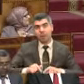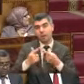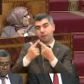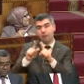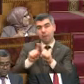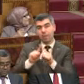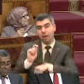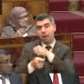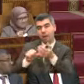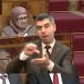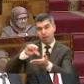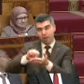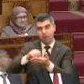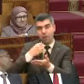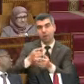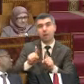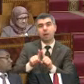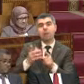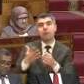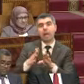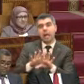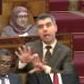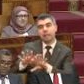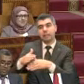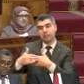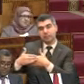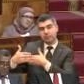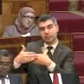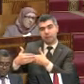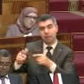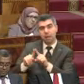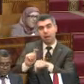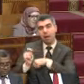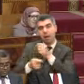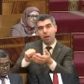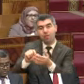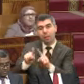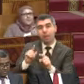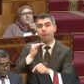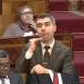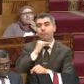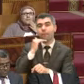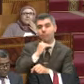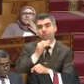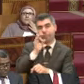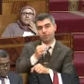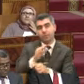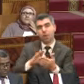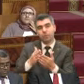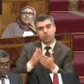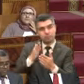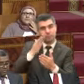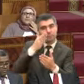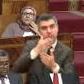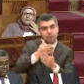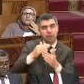القروي لإقليم تنغير من أجل فك العزلة عن ساكنة العالم القروي نطالبكم بالتدخل على وجه السرعة لإنجاز